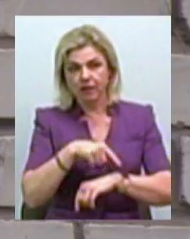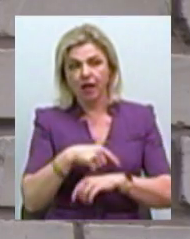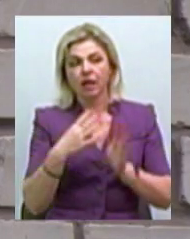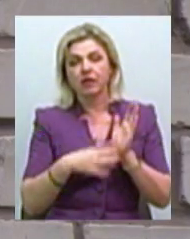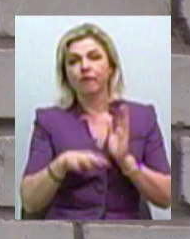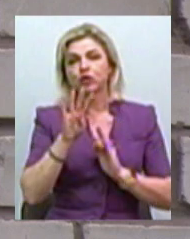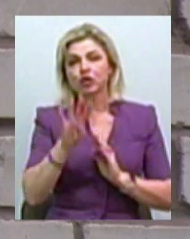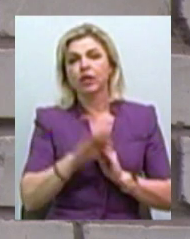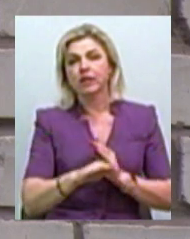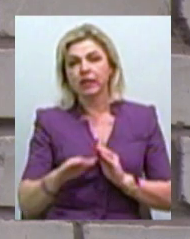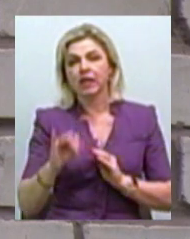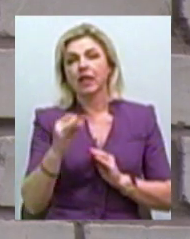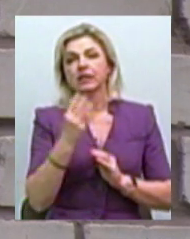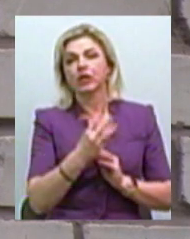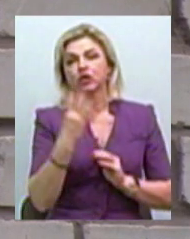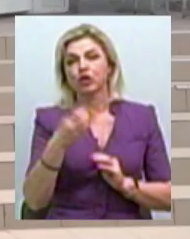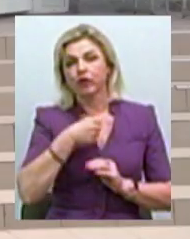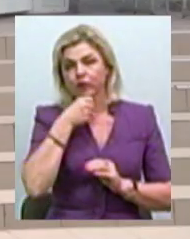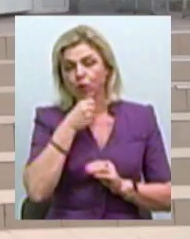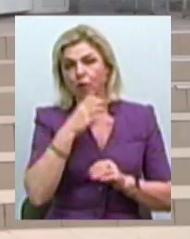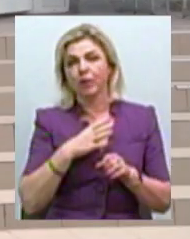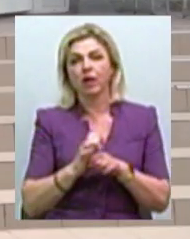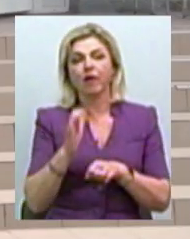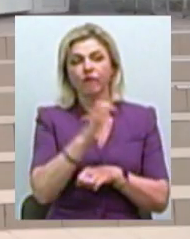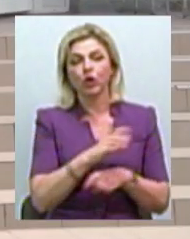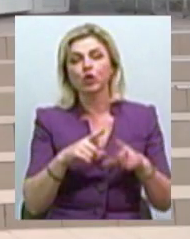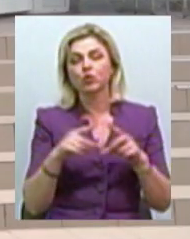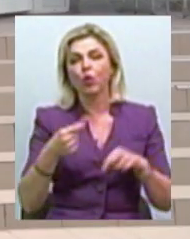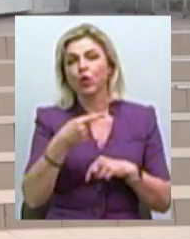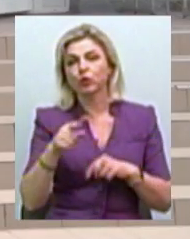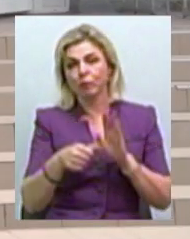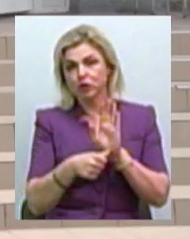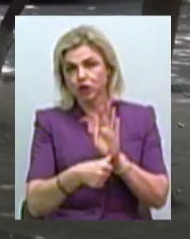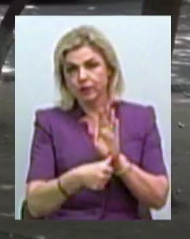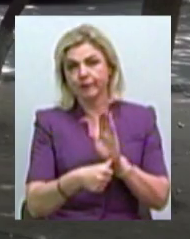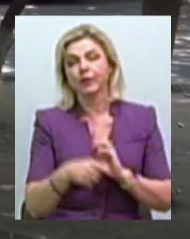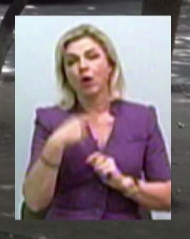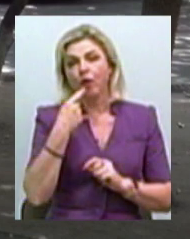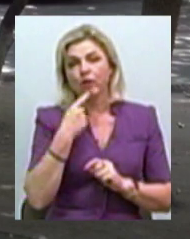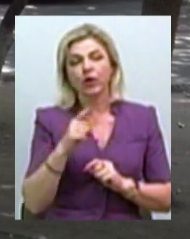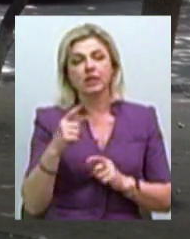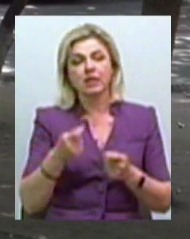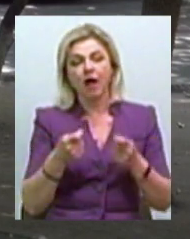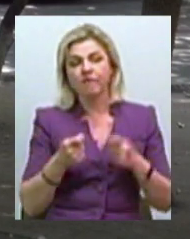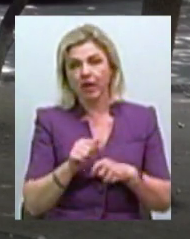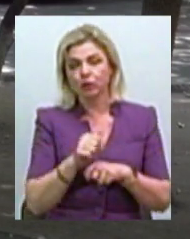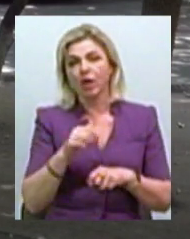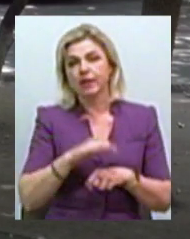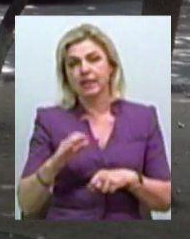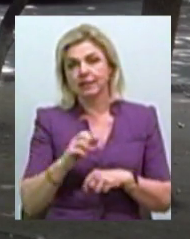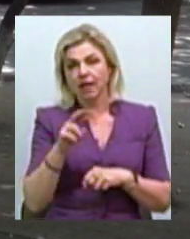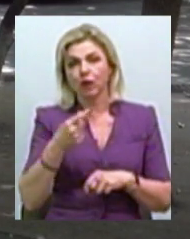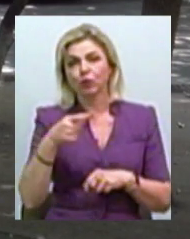94 дитини та 34 дорослих евакуювали до загальноосвітньої школи номер 6, говорить завідувачка дитячого садочка